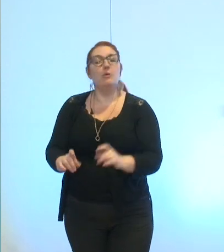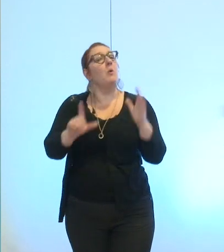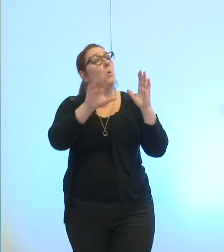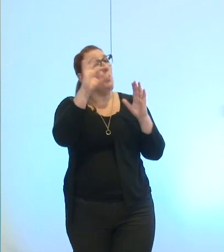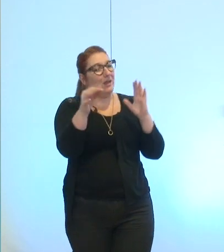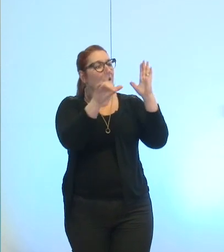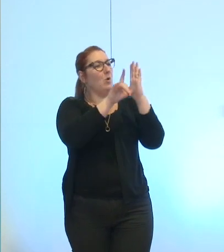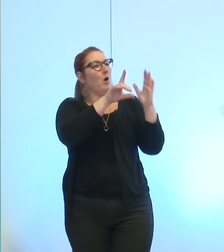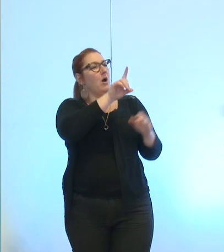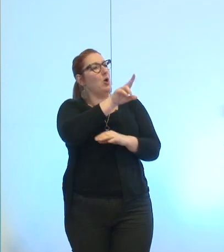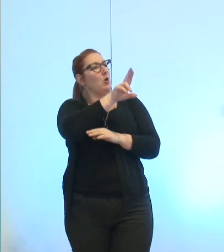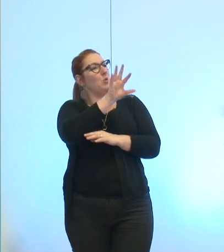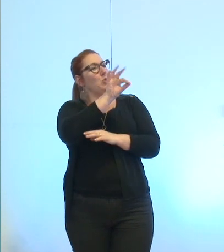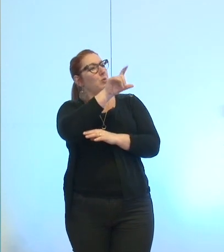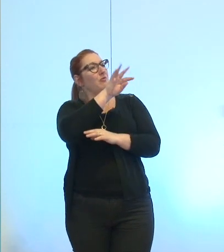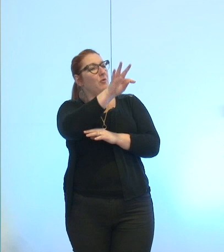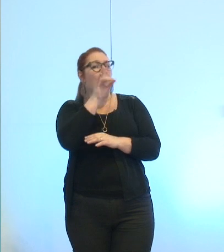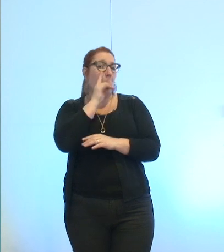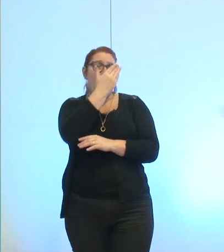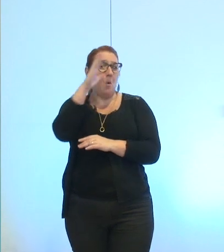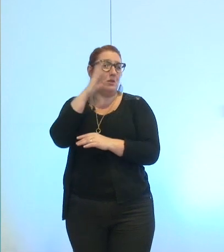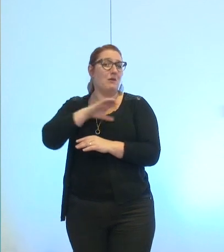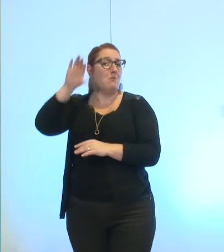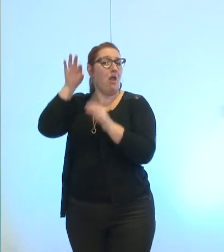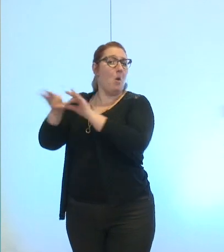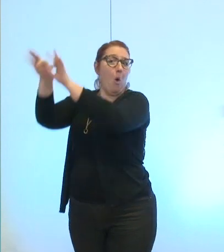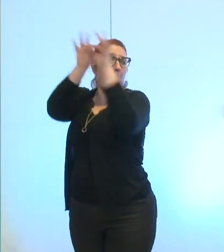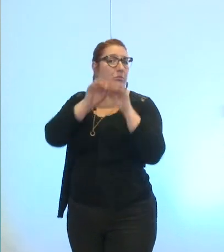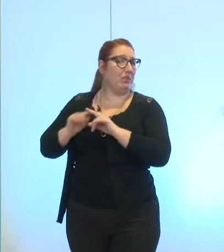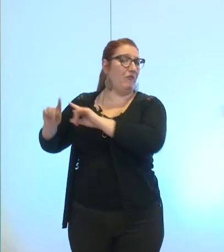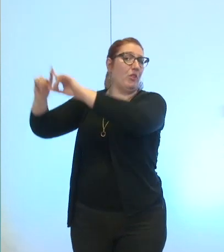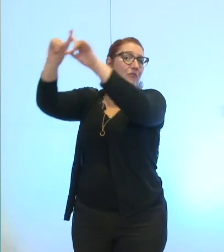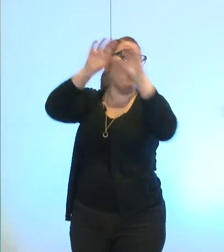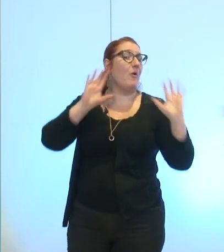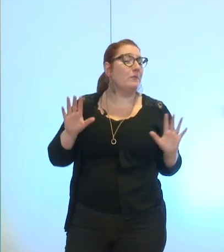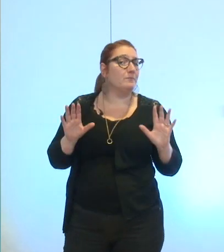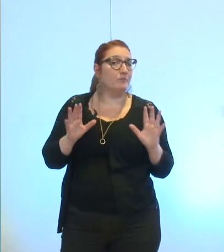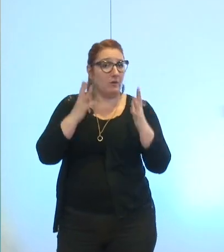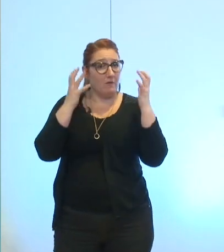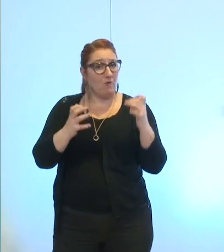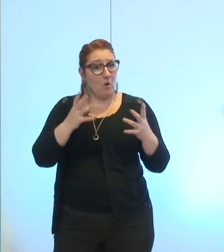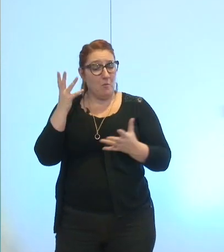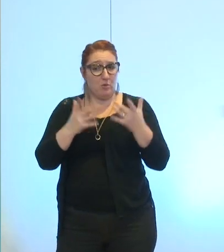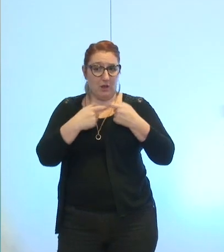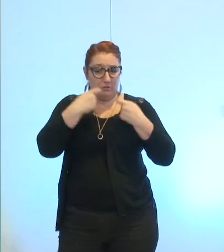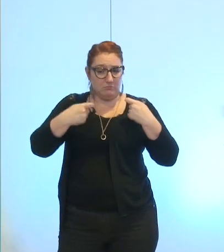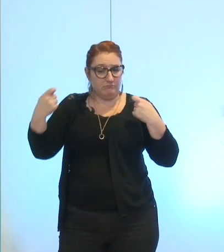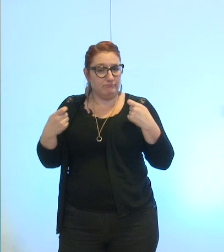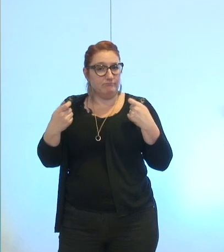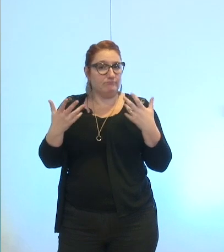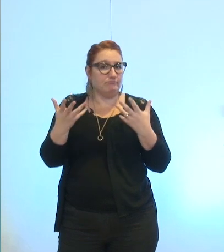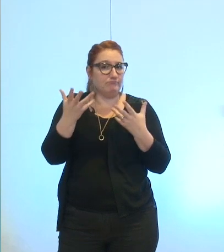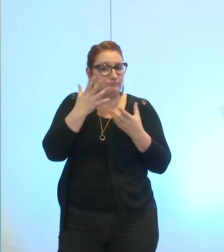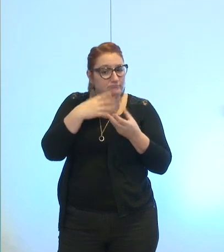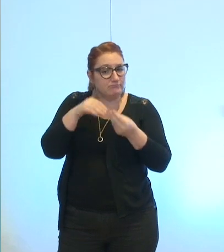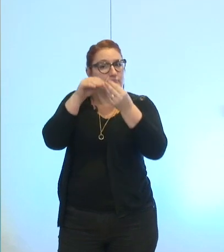nserve pas ça dans toutes les pays dans toutes les pays pays d'Europe et si vous voulez que je vous je prolonge la discussion en vous lisant ce que disent les